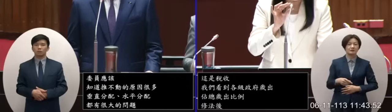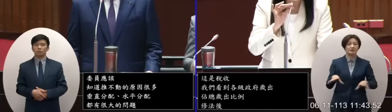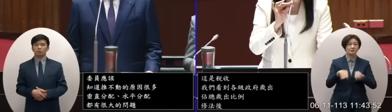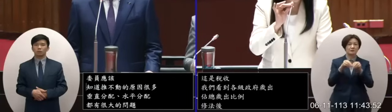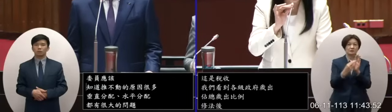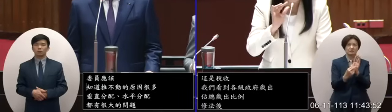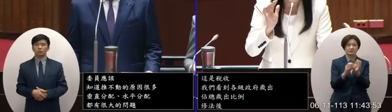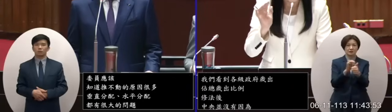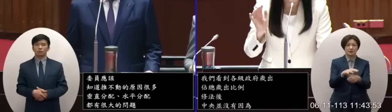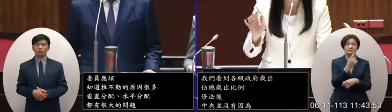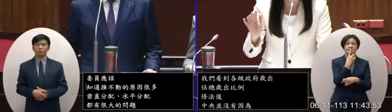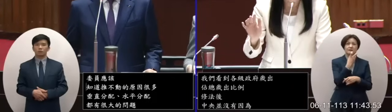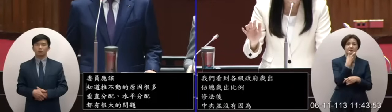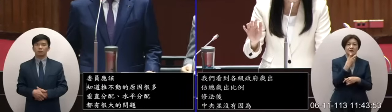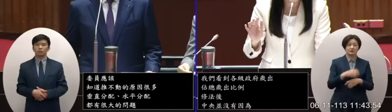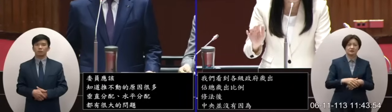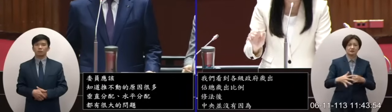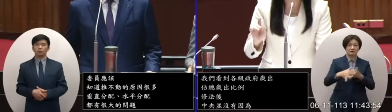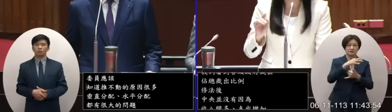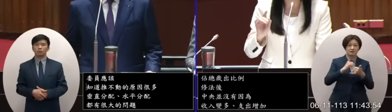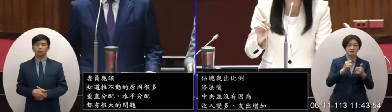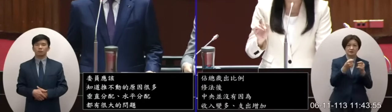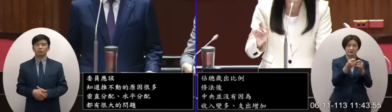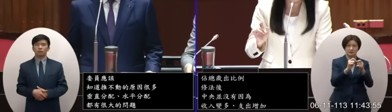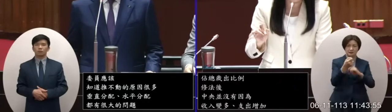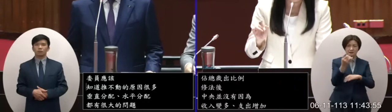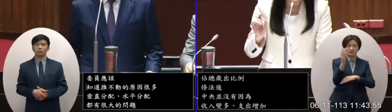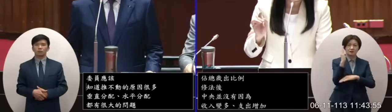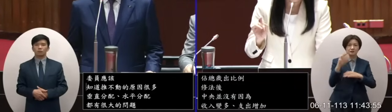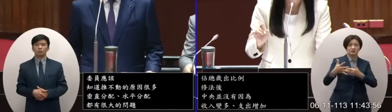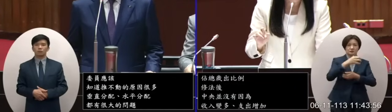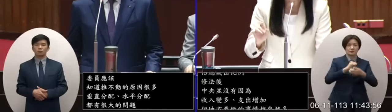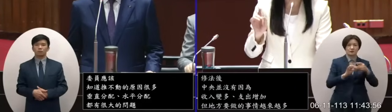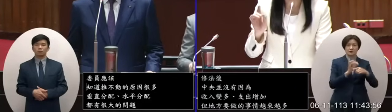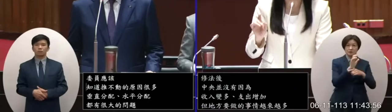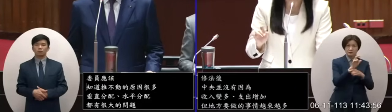说，今天中央拿了全国财政收入的74%